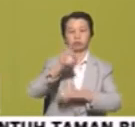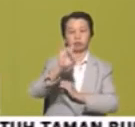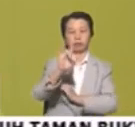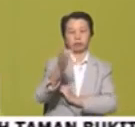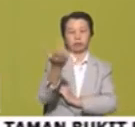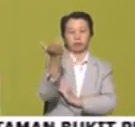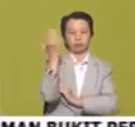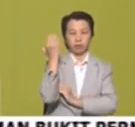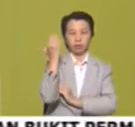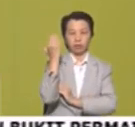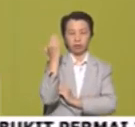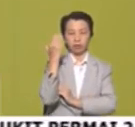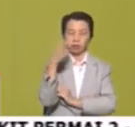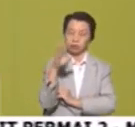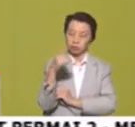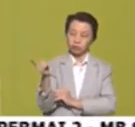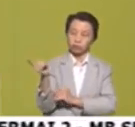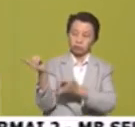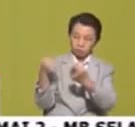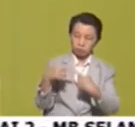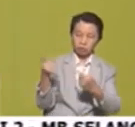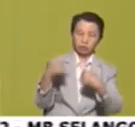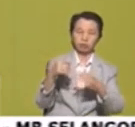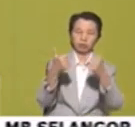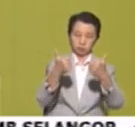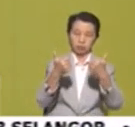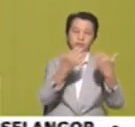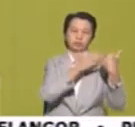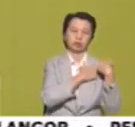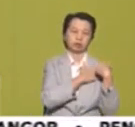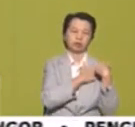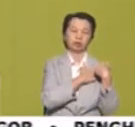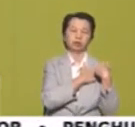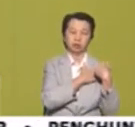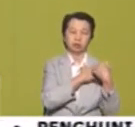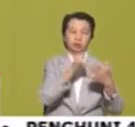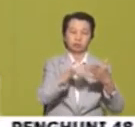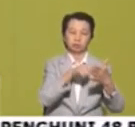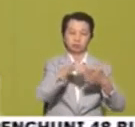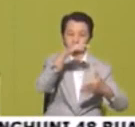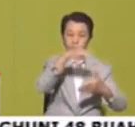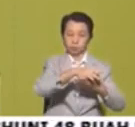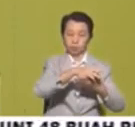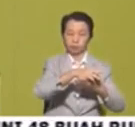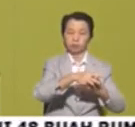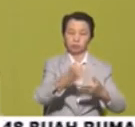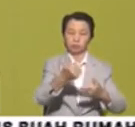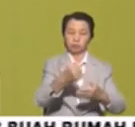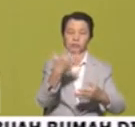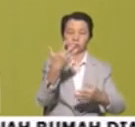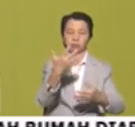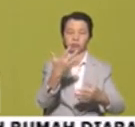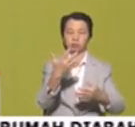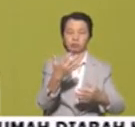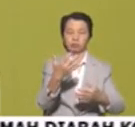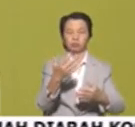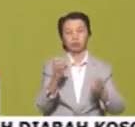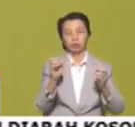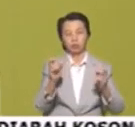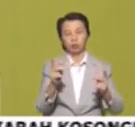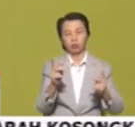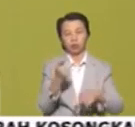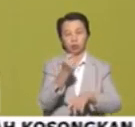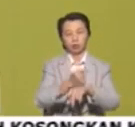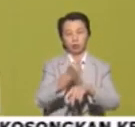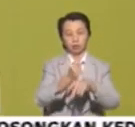tadi, pengundi telah pun keluar untuk menunaikan tanggungjawab mereka sebenarnya dengan PRN Negeri Johor yang ke-15 hari ini. Okey,